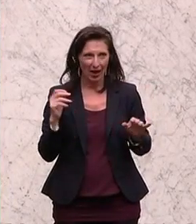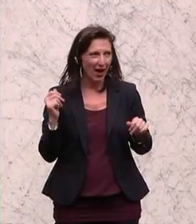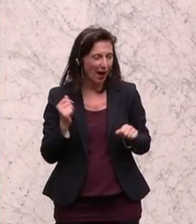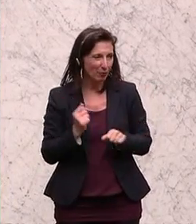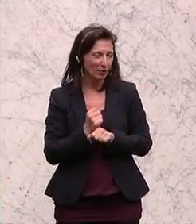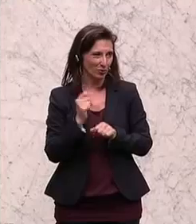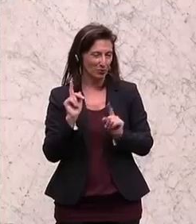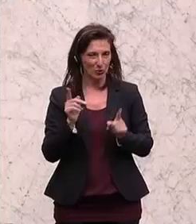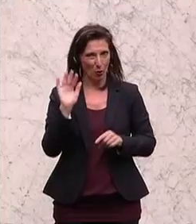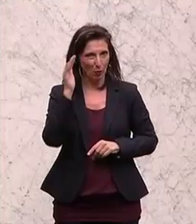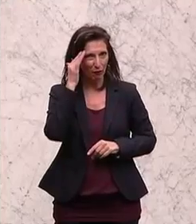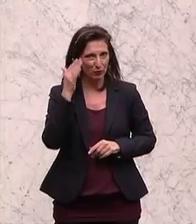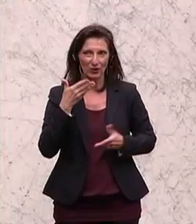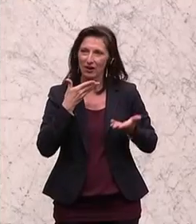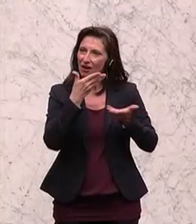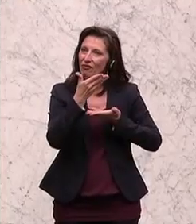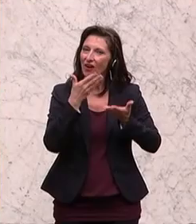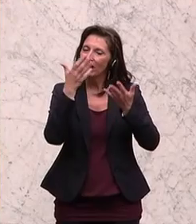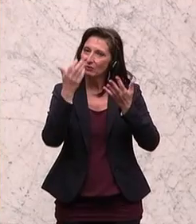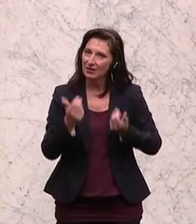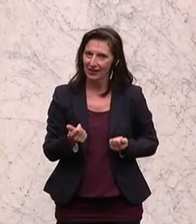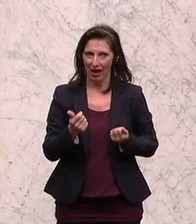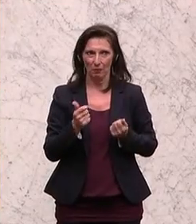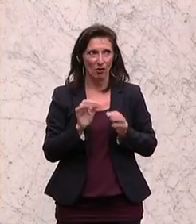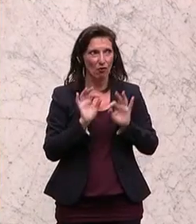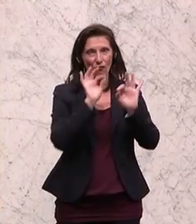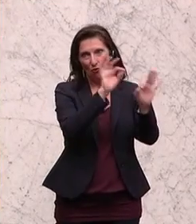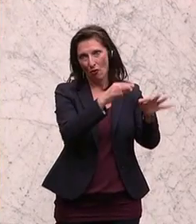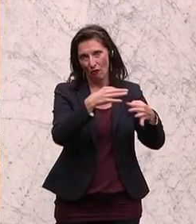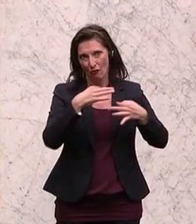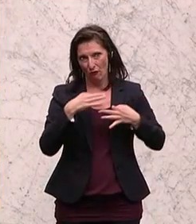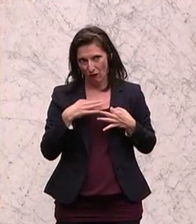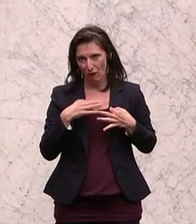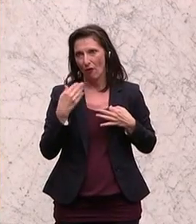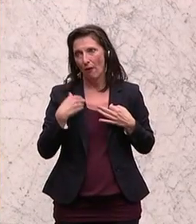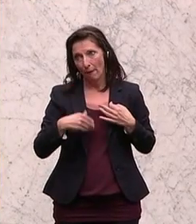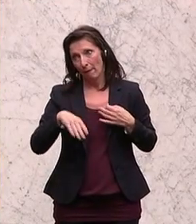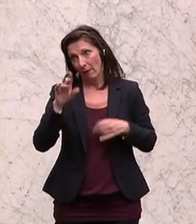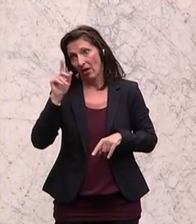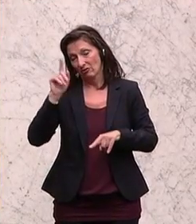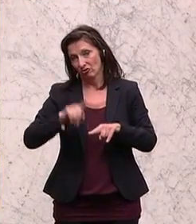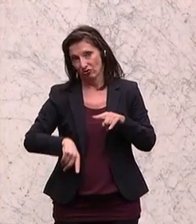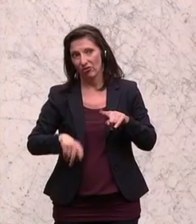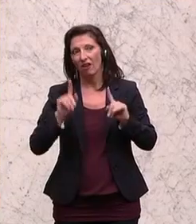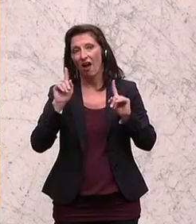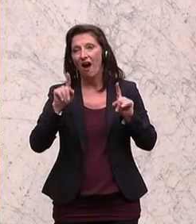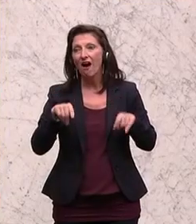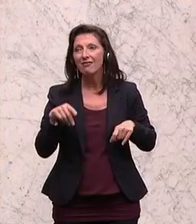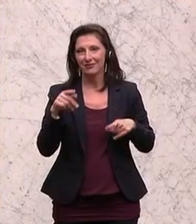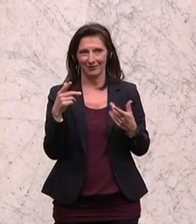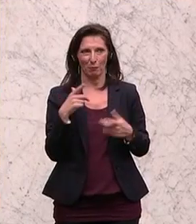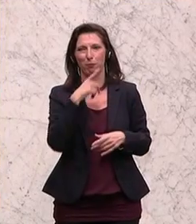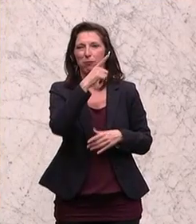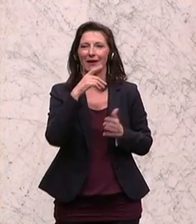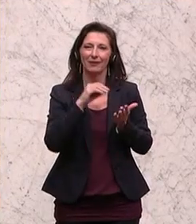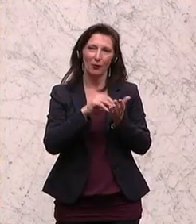das Verhandlungsergebnis. Meine sehr geehrten Damen und Herren, noch läuft die Debatte zum Thema Austritt Großbritanniens aus der EU. ORF2